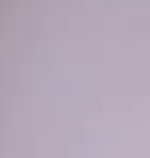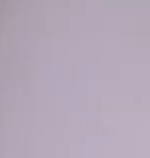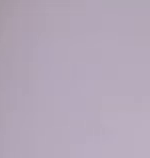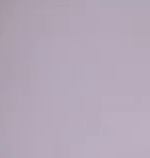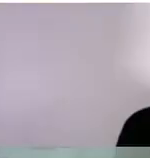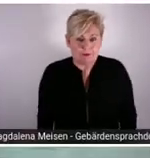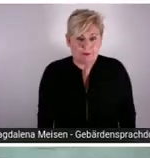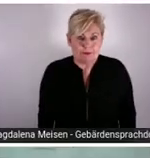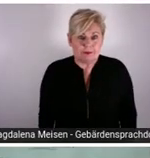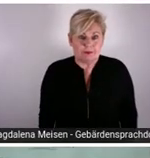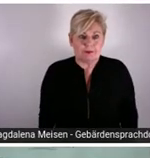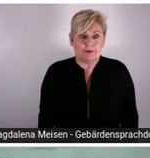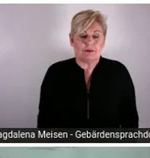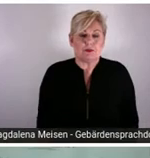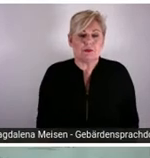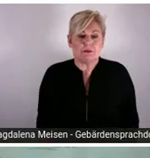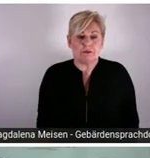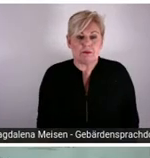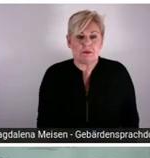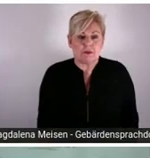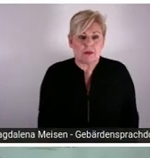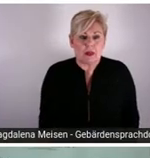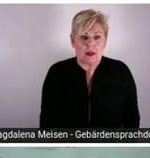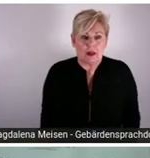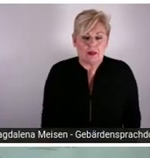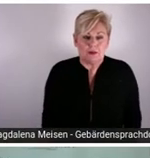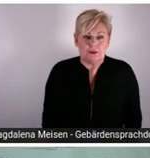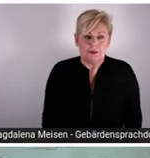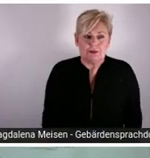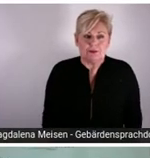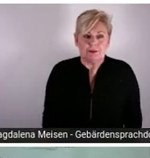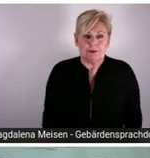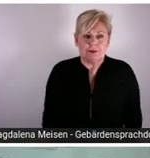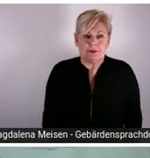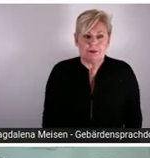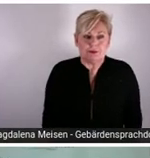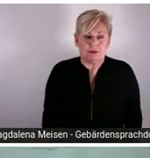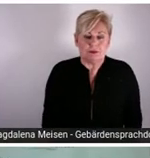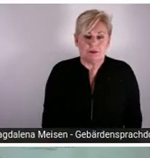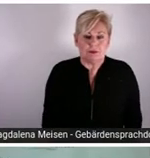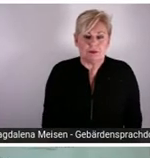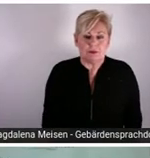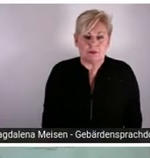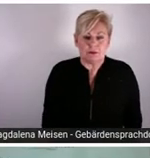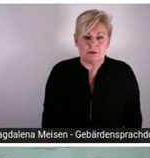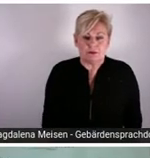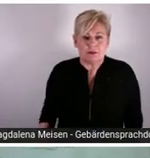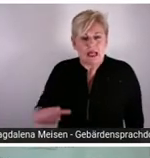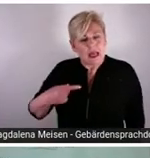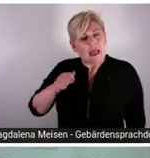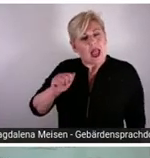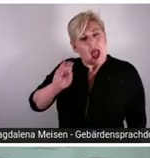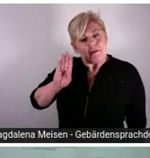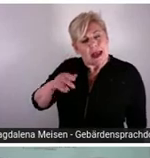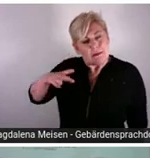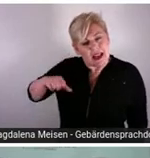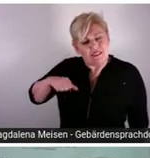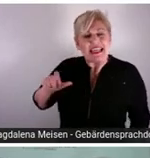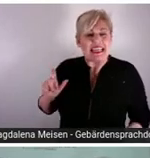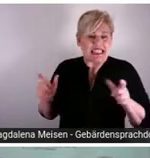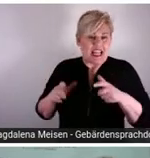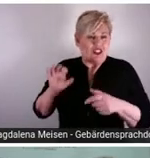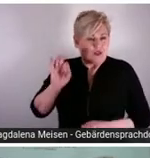Thank you. Die GAB Bielefeld, die Gesellschaft für Arbeits-